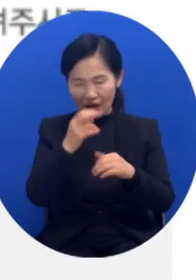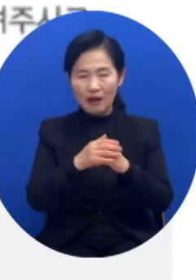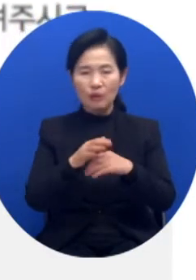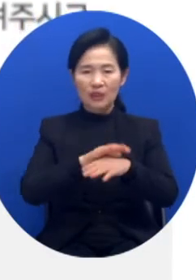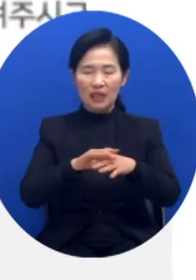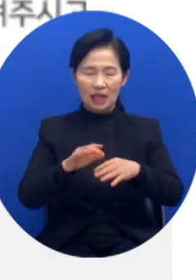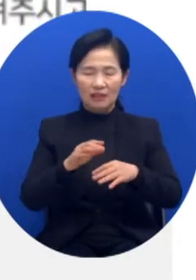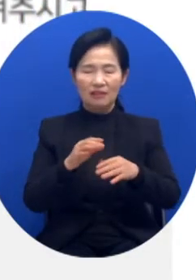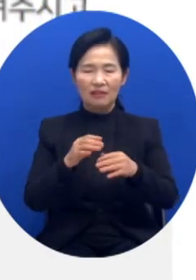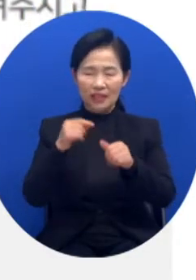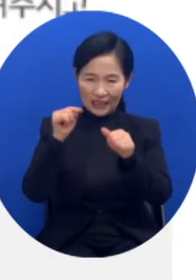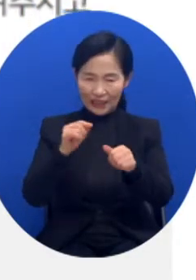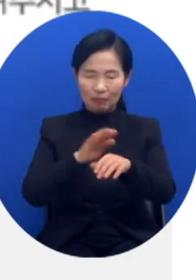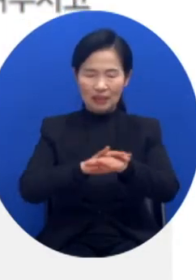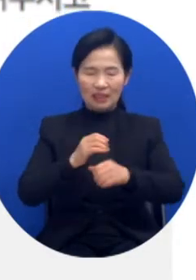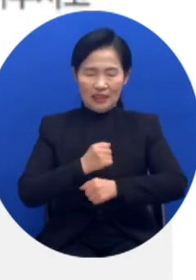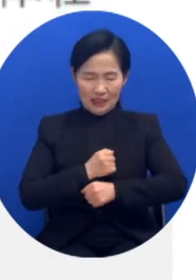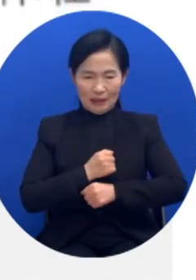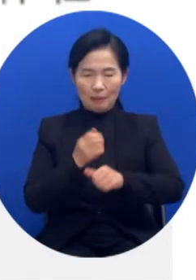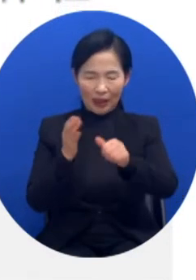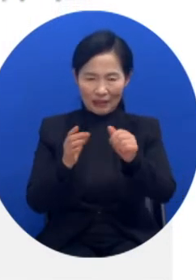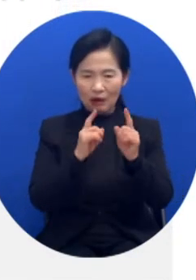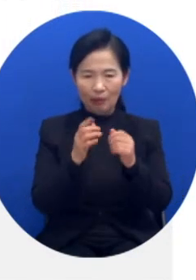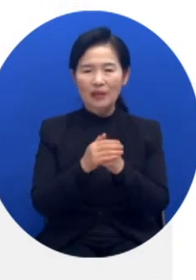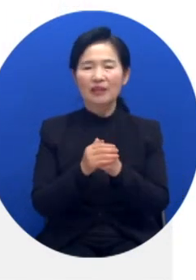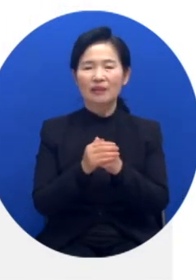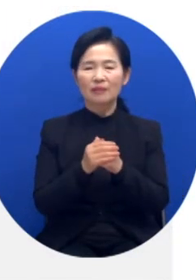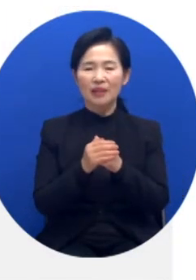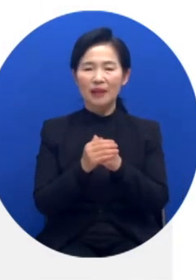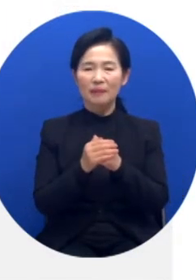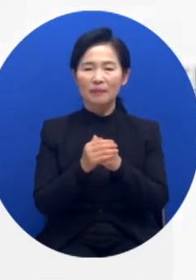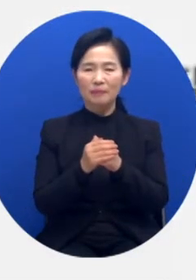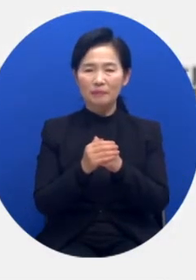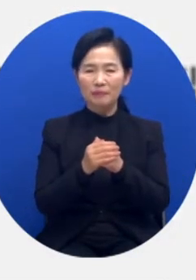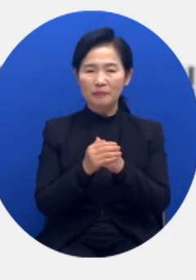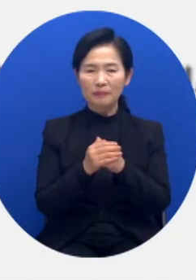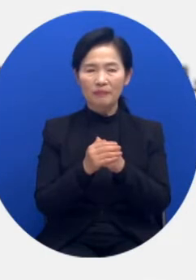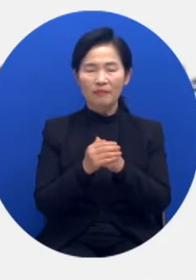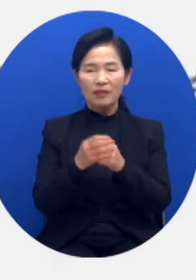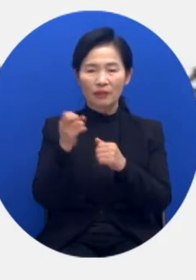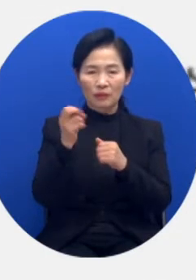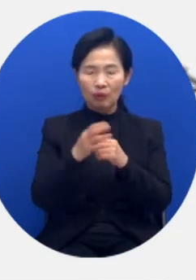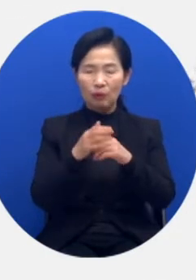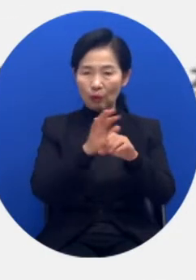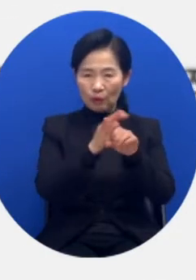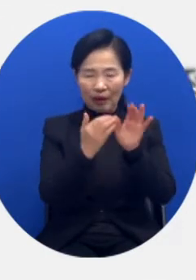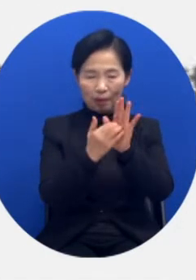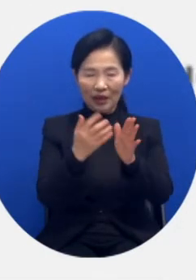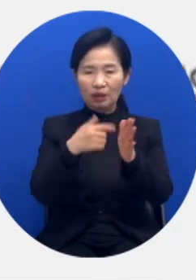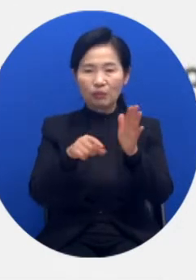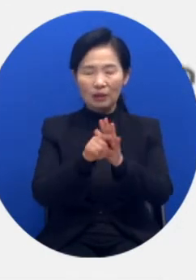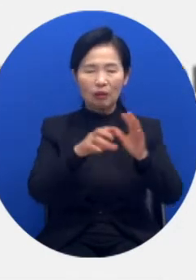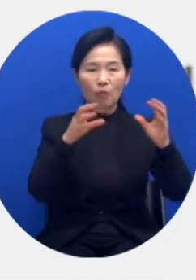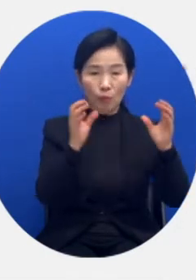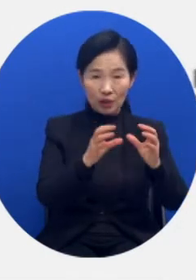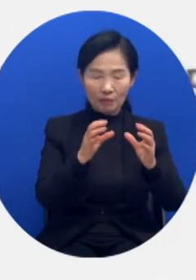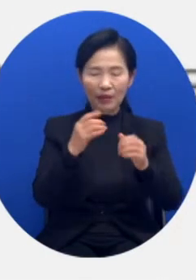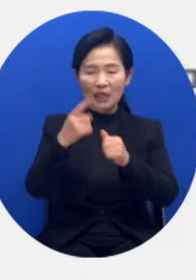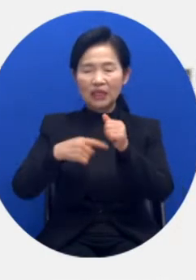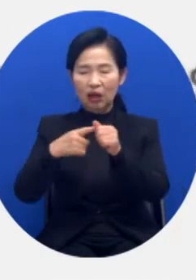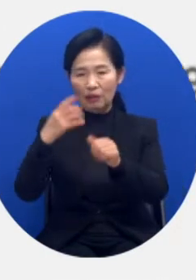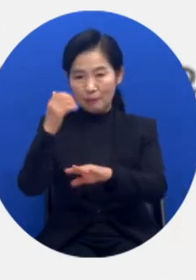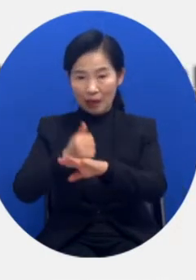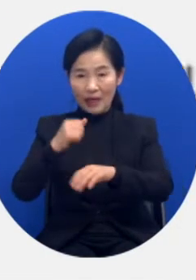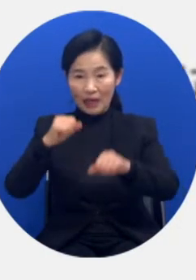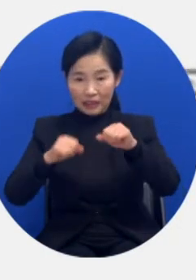바란다 며 사회적 거리두기 단계별 지침을 발표했습니다 또 코론 알 굴을 막기 위해 모임과 연말 행사 등을